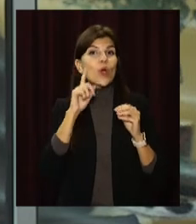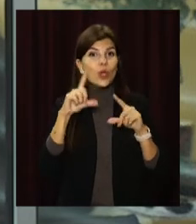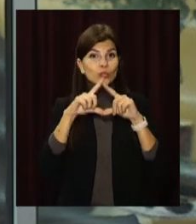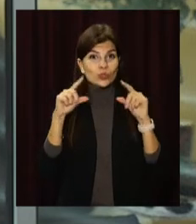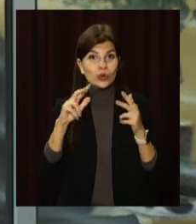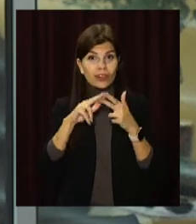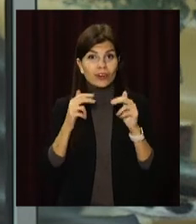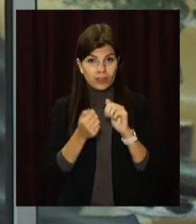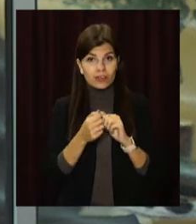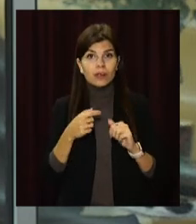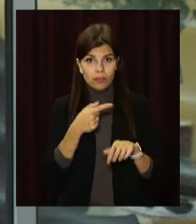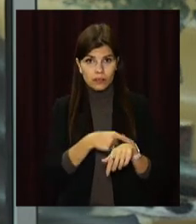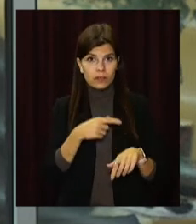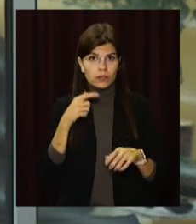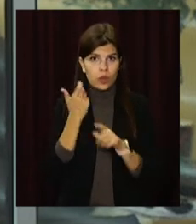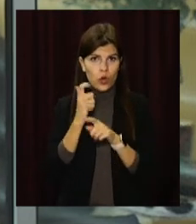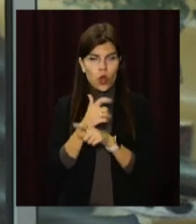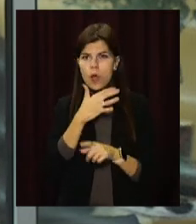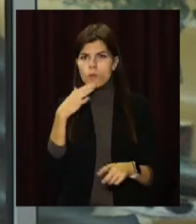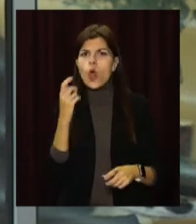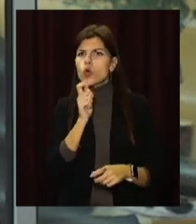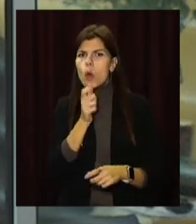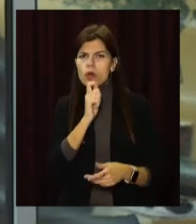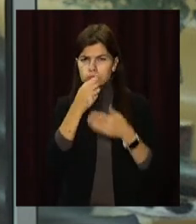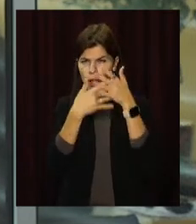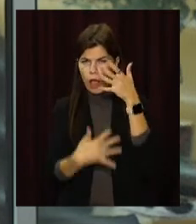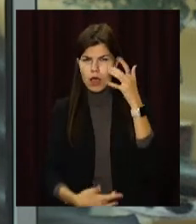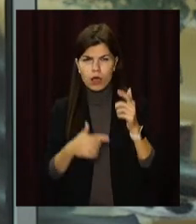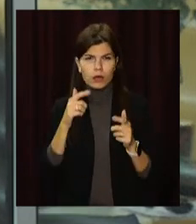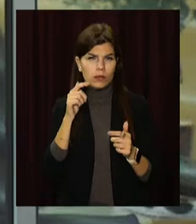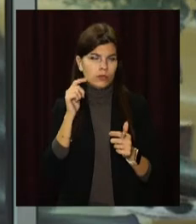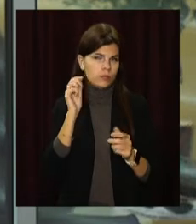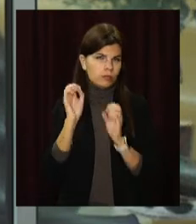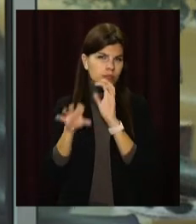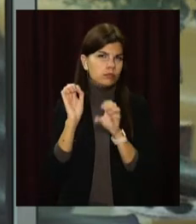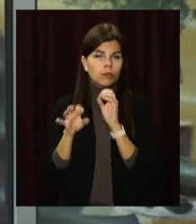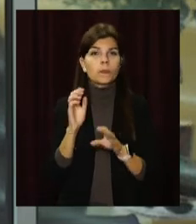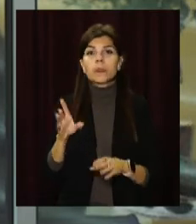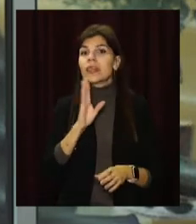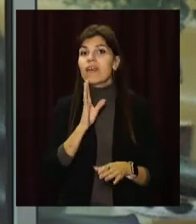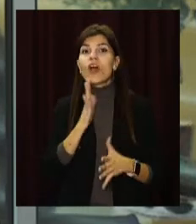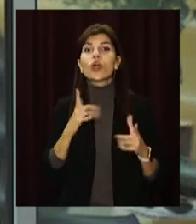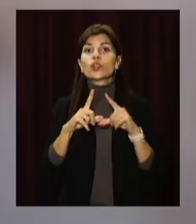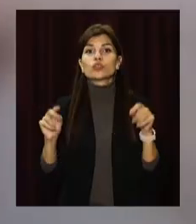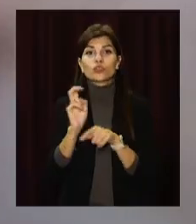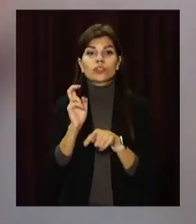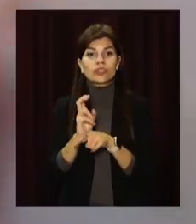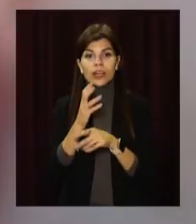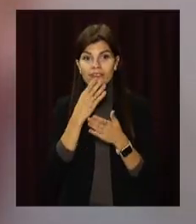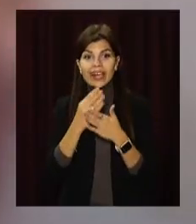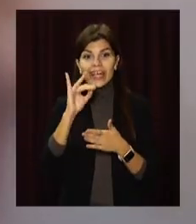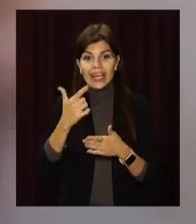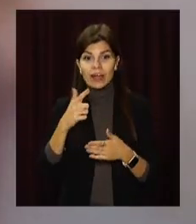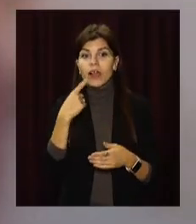шкіл Кам'янського обрушилася буря негативних коментарів у соцмережі. Модельна школа, яку відвідувала дівчина, на своїй сторінці в